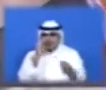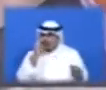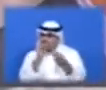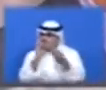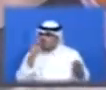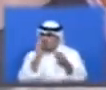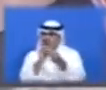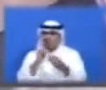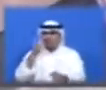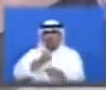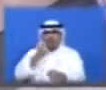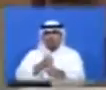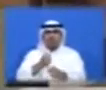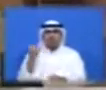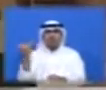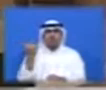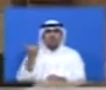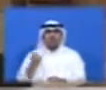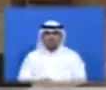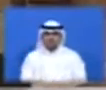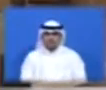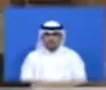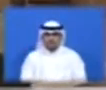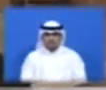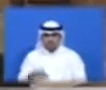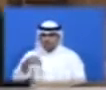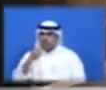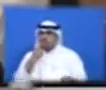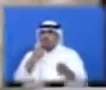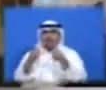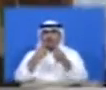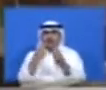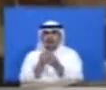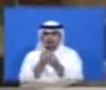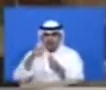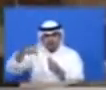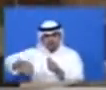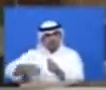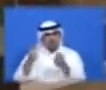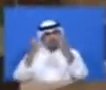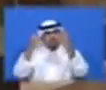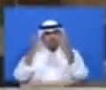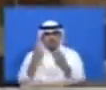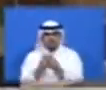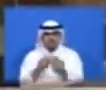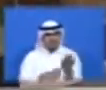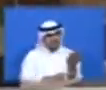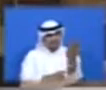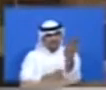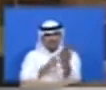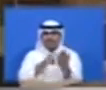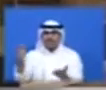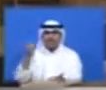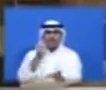احنا شبه خلصناها. هو الحوار اليوم كان حوار مستحق طبعا، يعني بما ان يعني وثيقة الشباب اللي